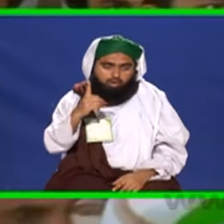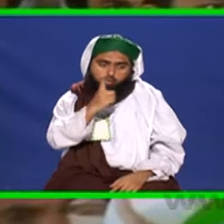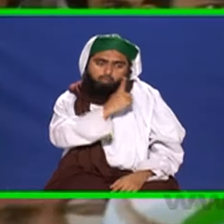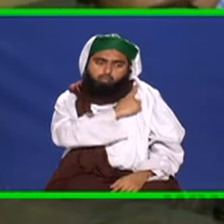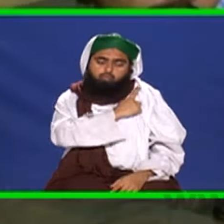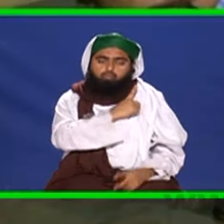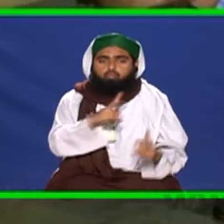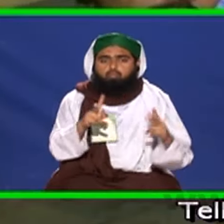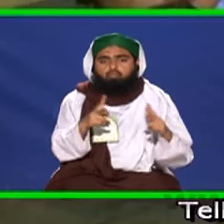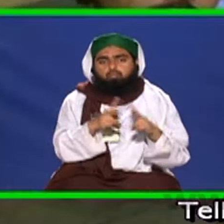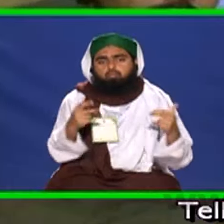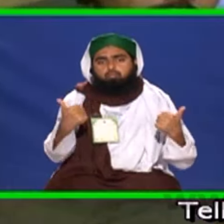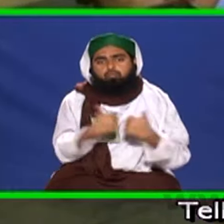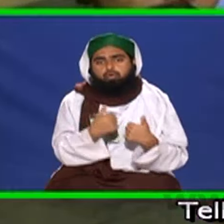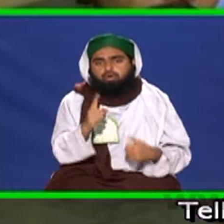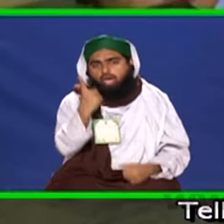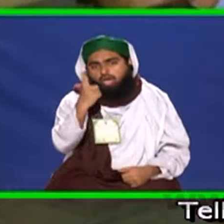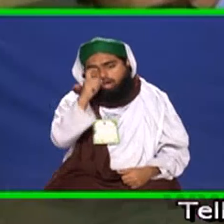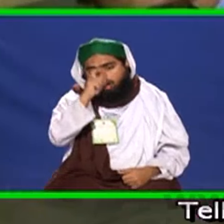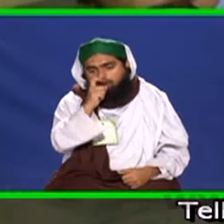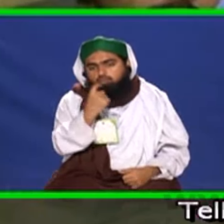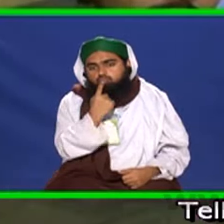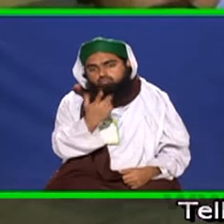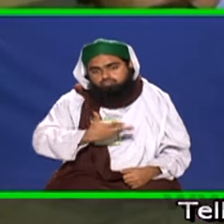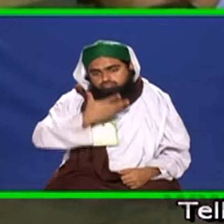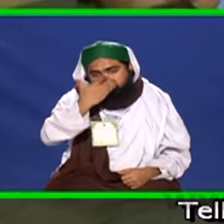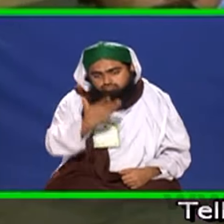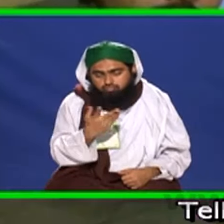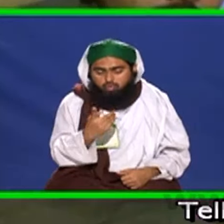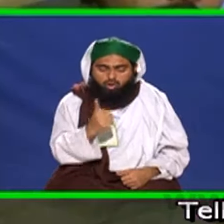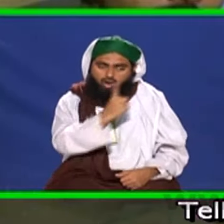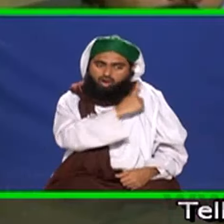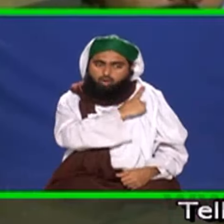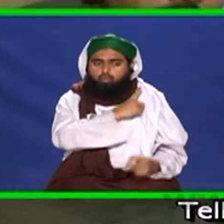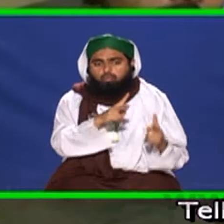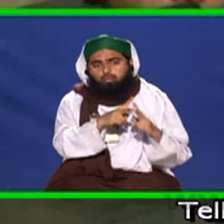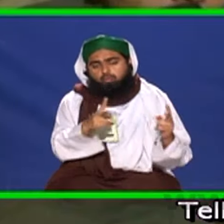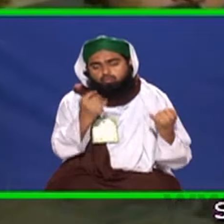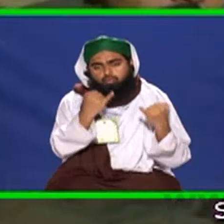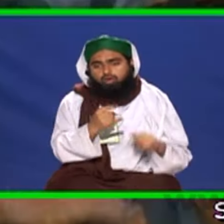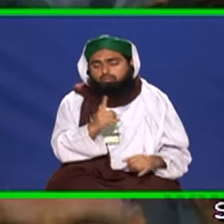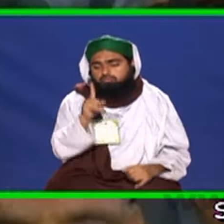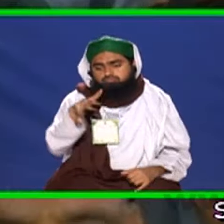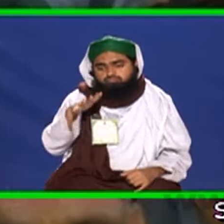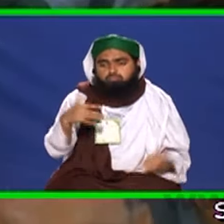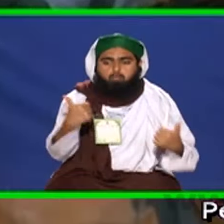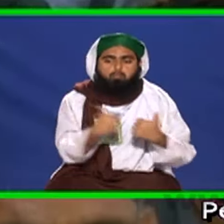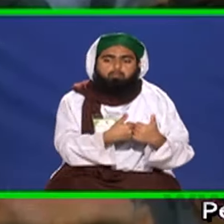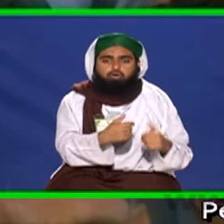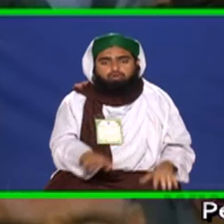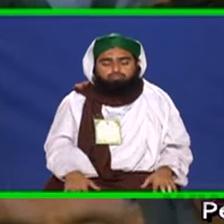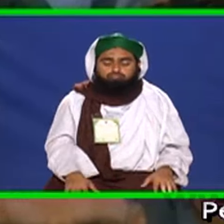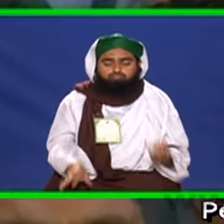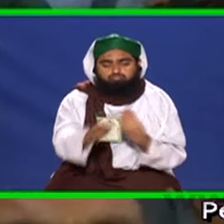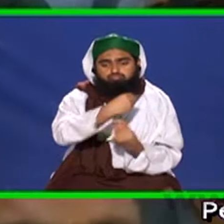کی، ایک بار جھوٹ بولا تو گویا لاکھ بار جھوٹ بولا، ایک بار داڑھی بنوائی لوگ